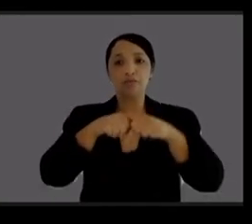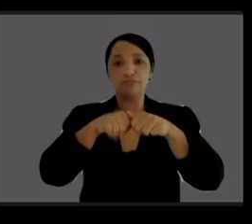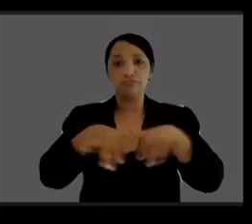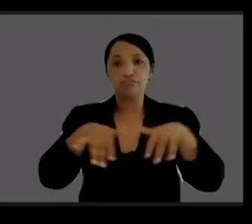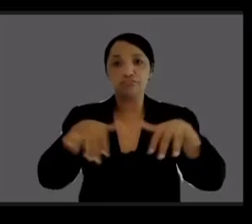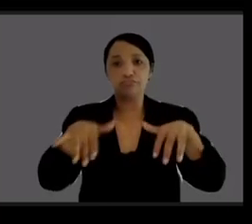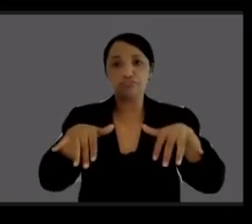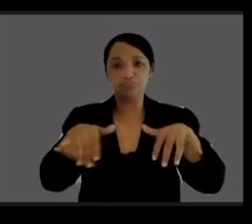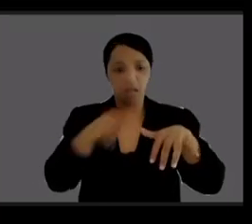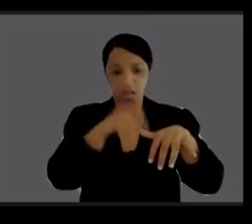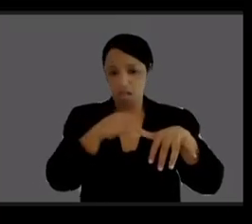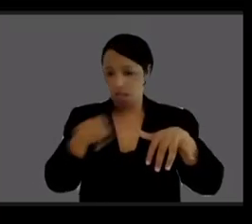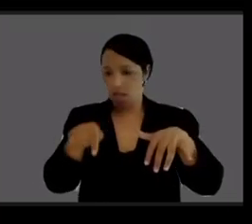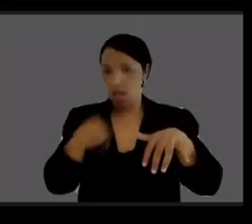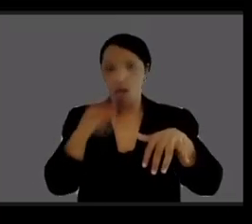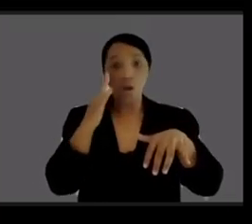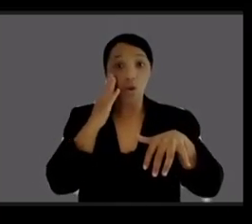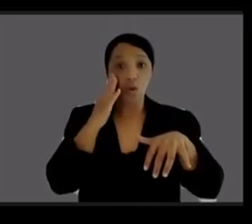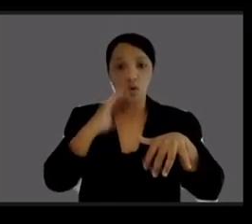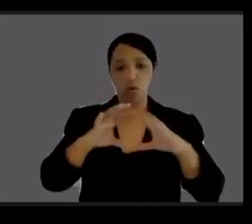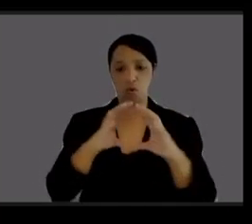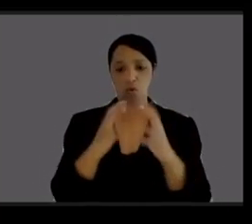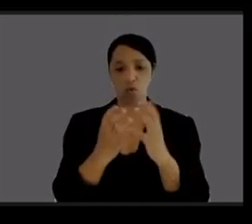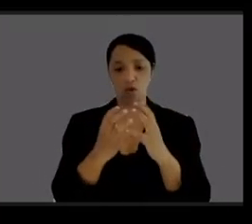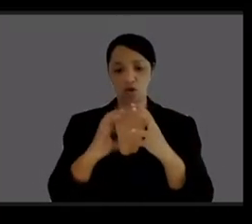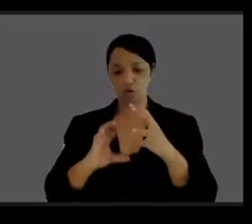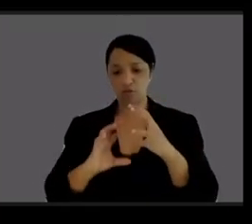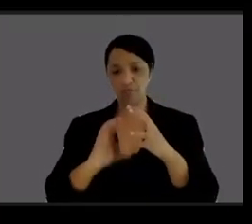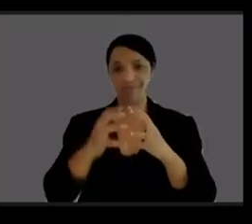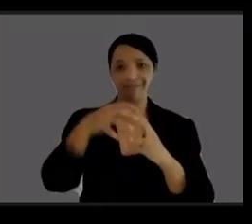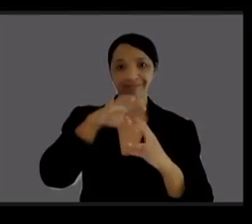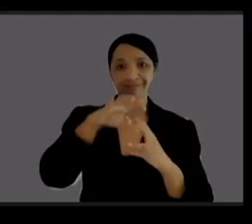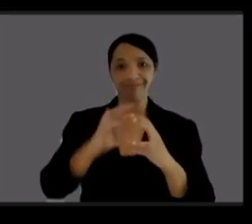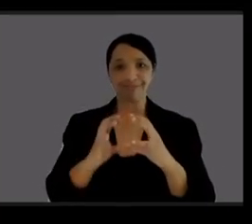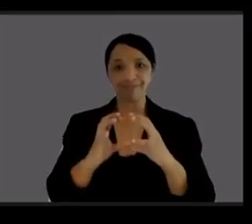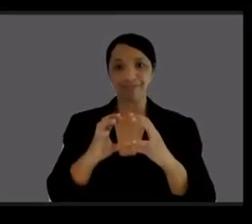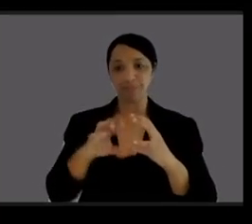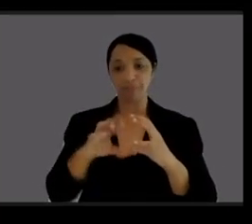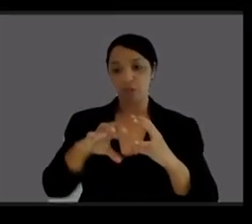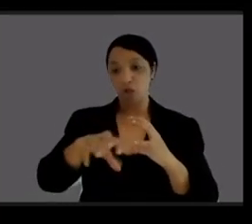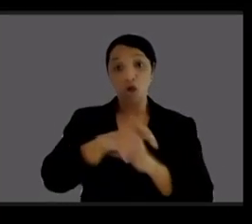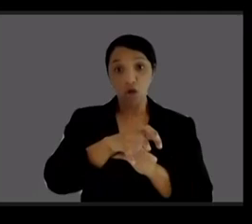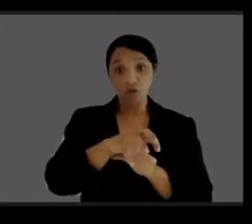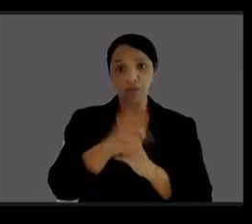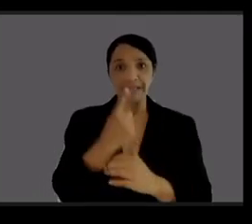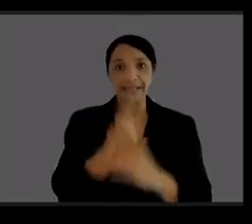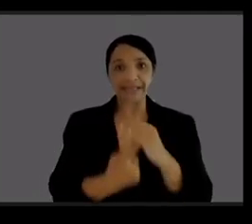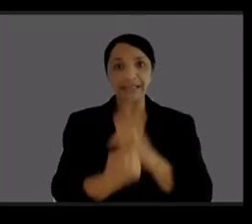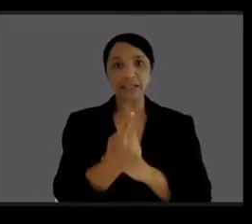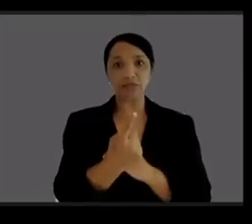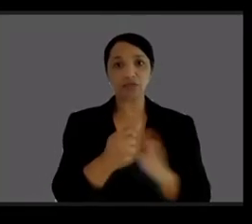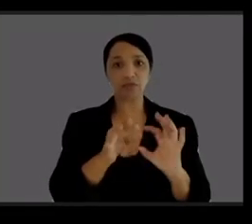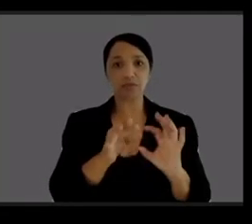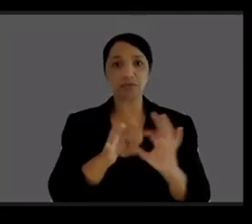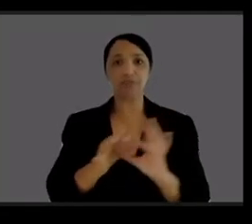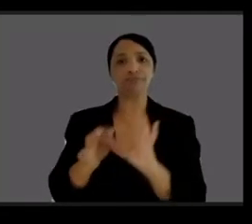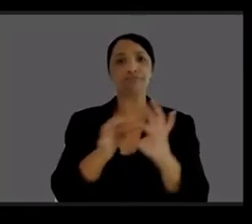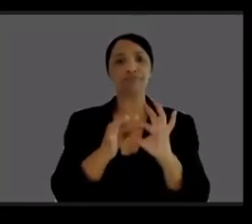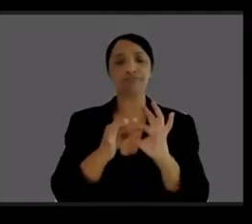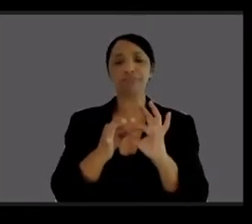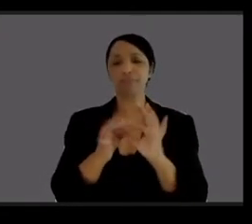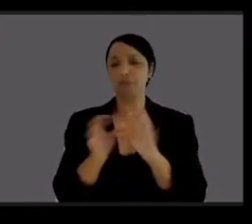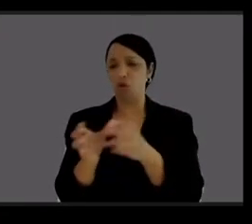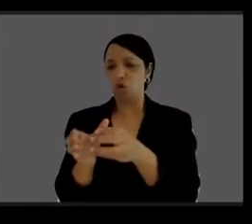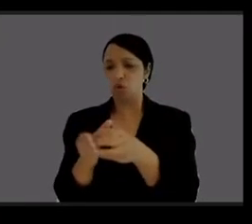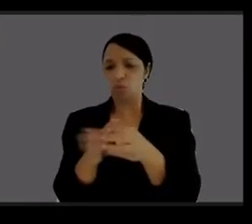联合国的召集作用呢，把各个国家以及方方面面的人士汇聚在